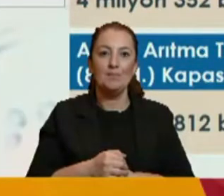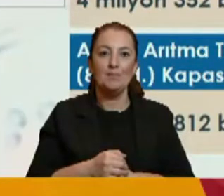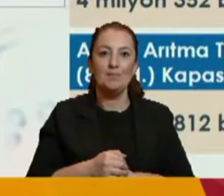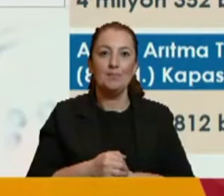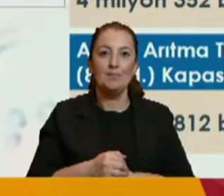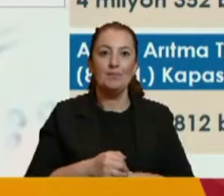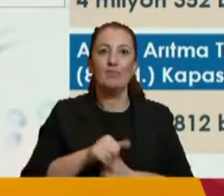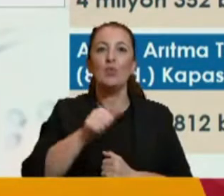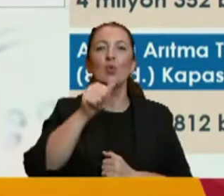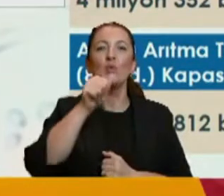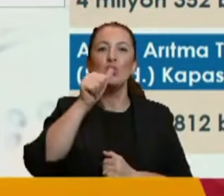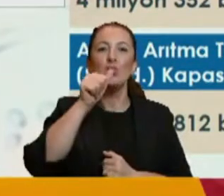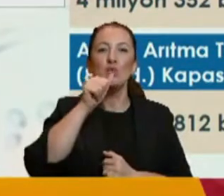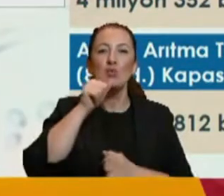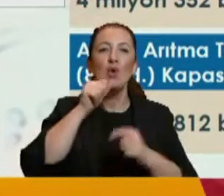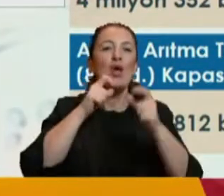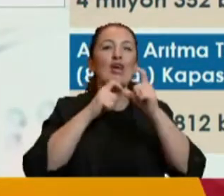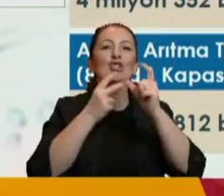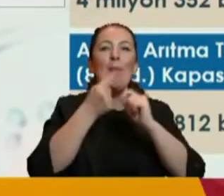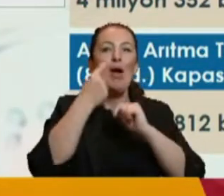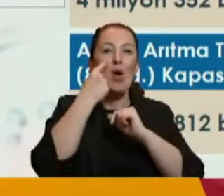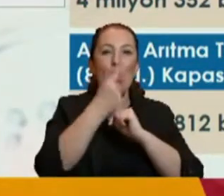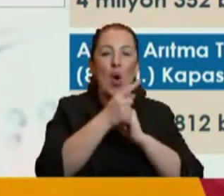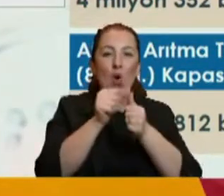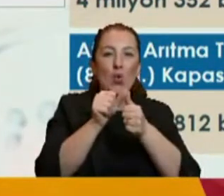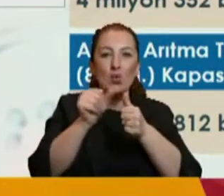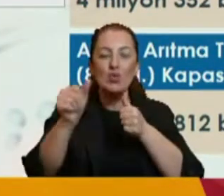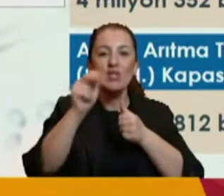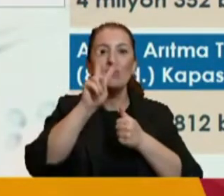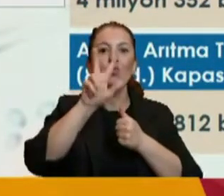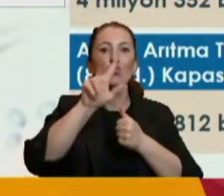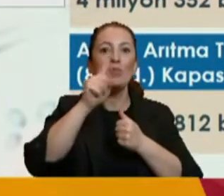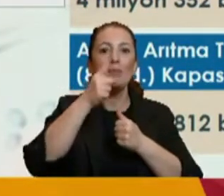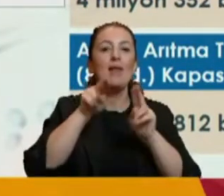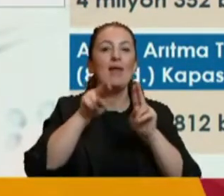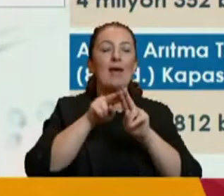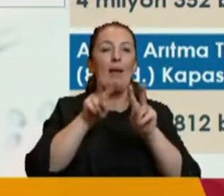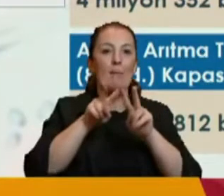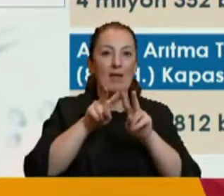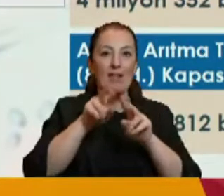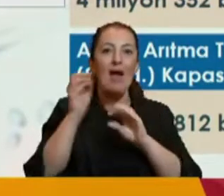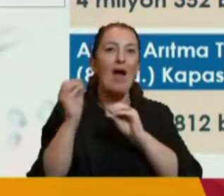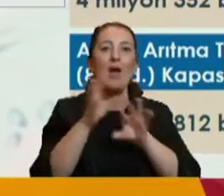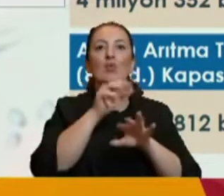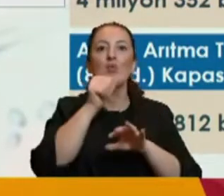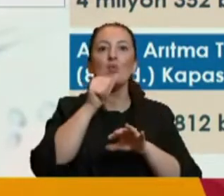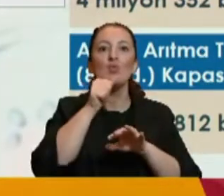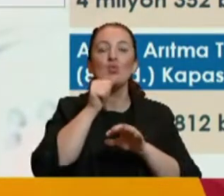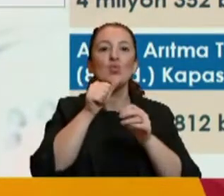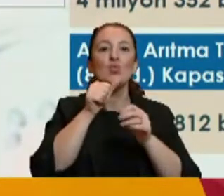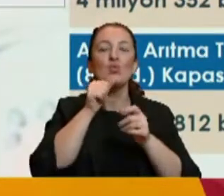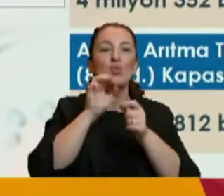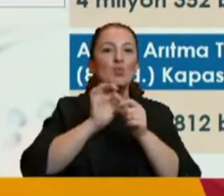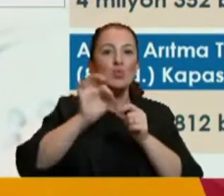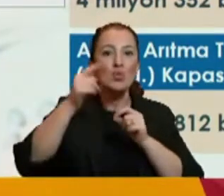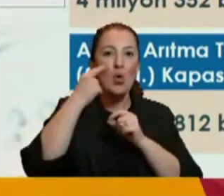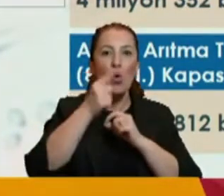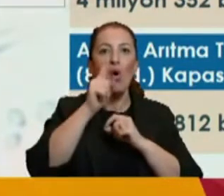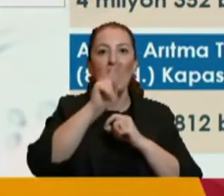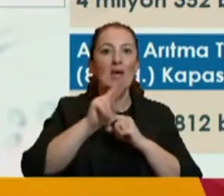bu su şebekesinin uzunluğu 23 bin kilometre atık su şebekesinin uzunluğunda